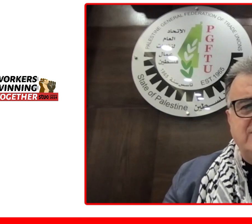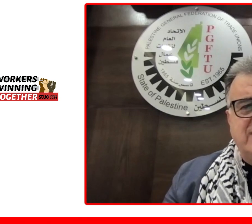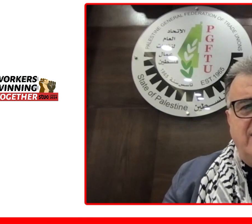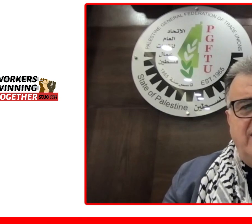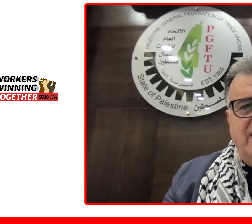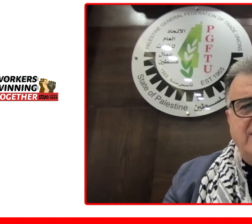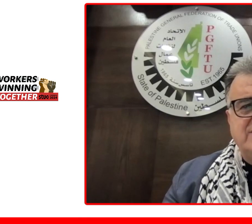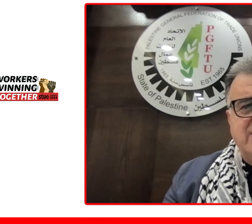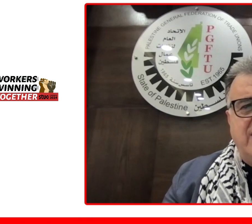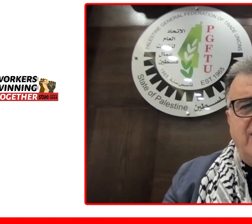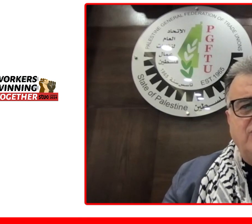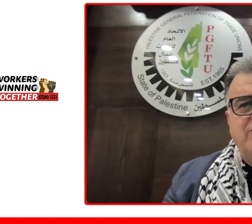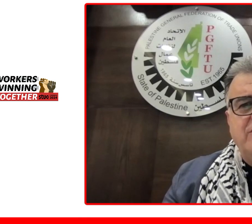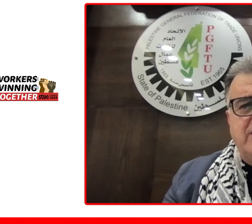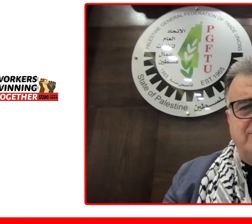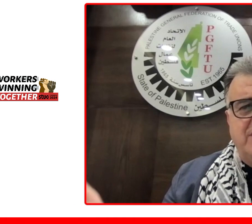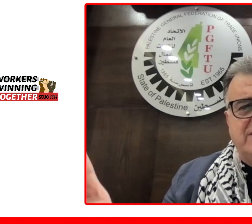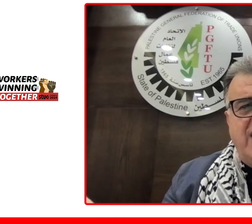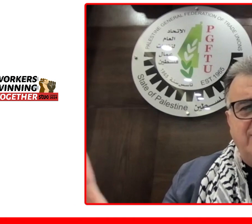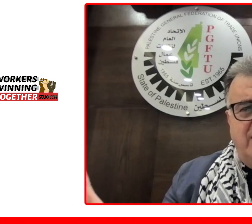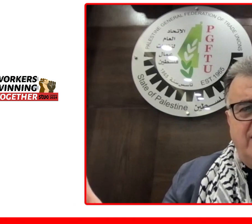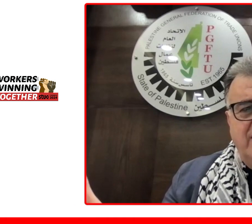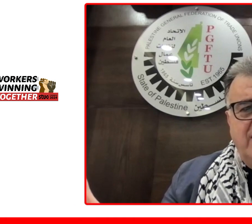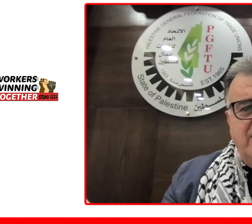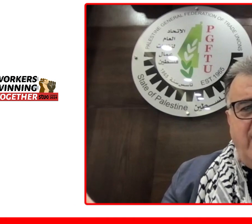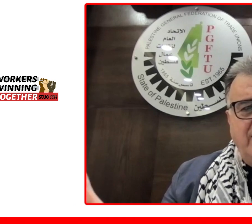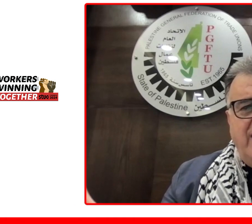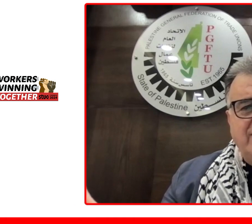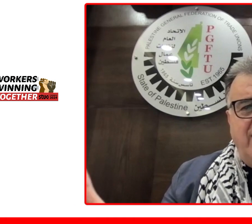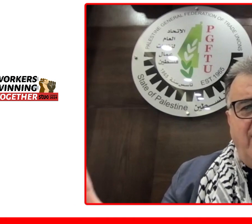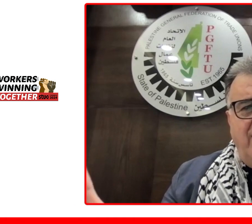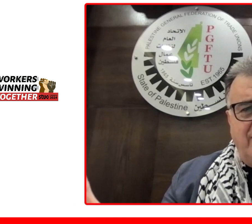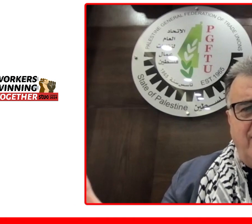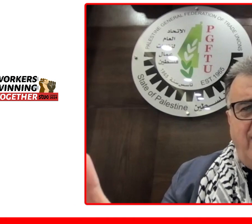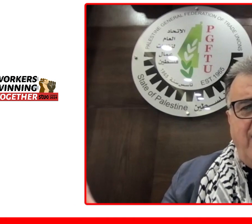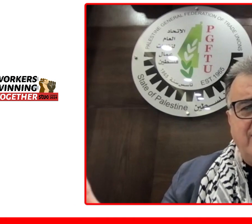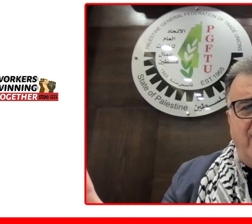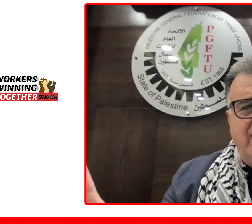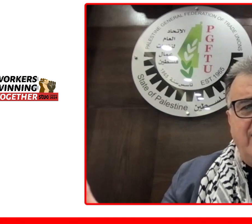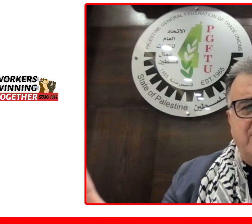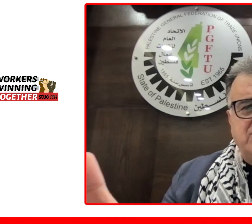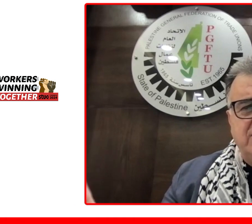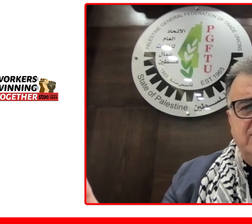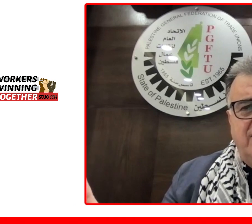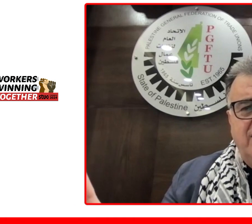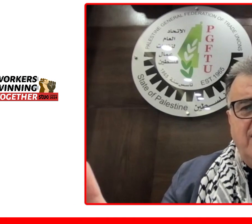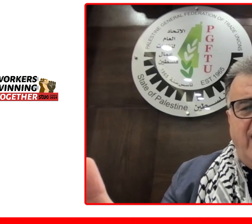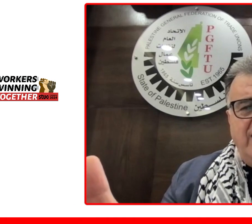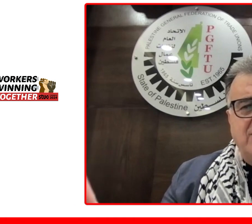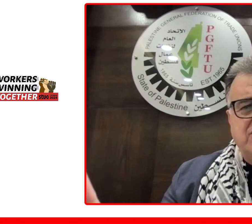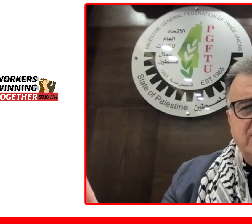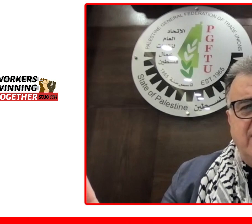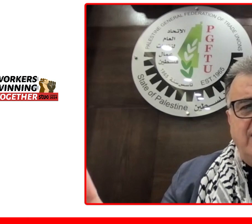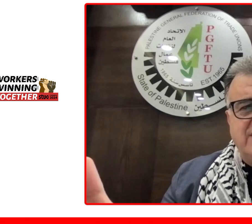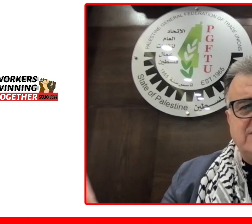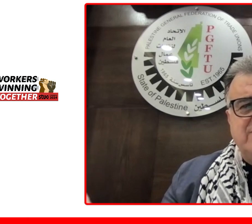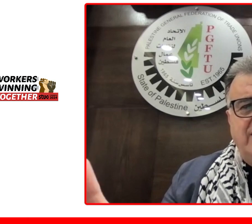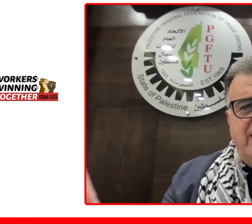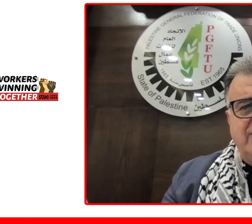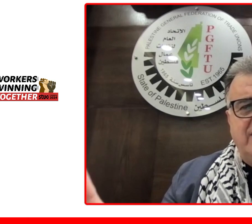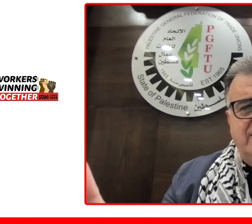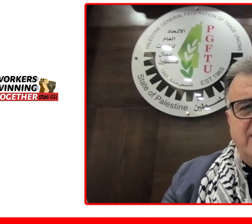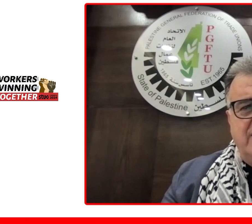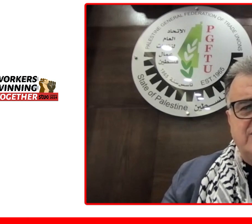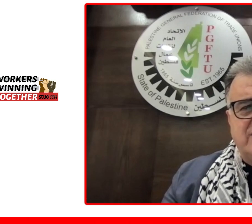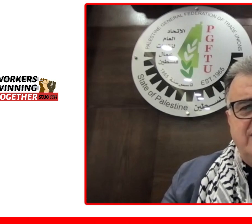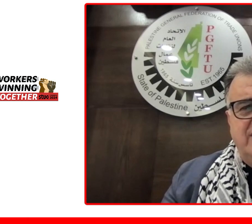قطاع غزة دمرت بالكامل. يعني هذا عار على البشرية أن تسمح